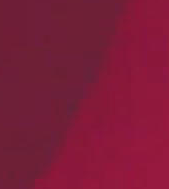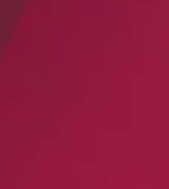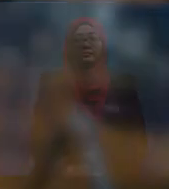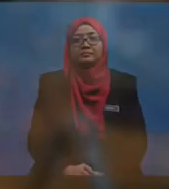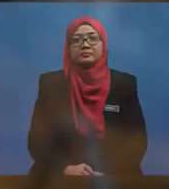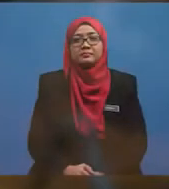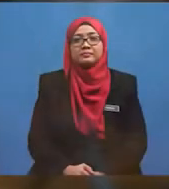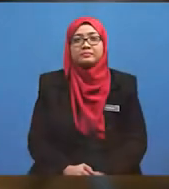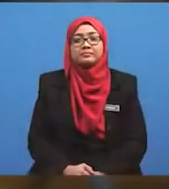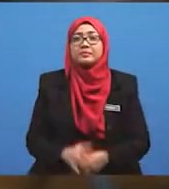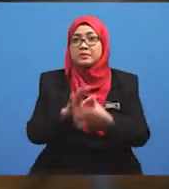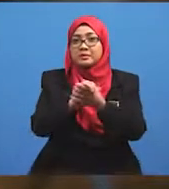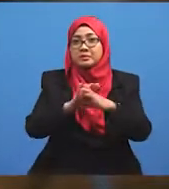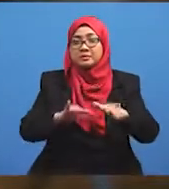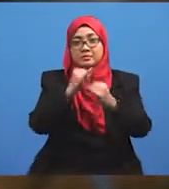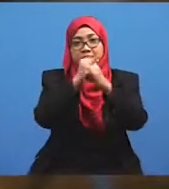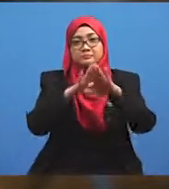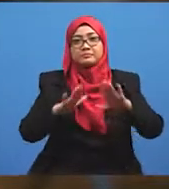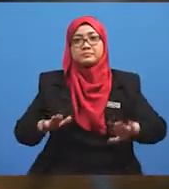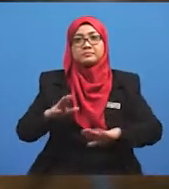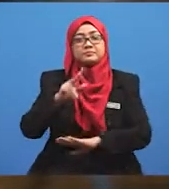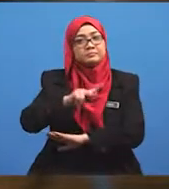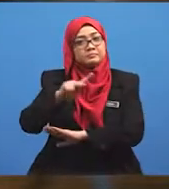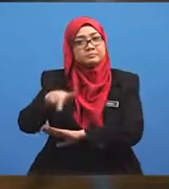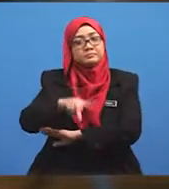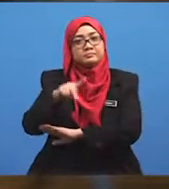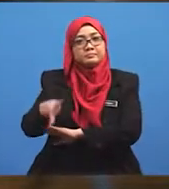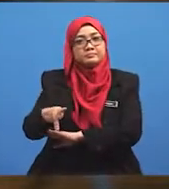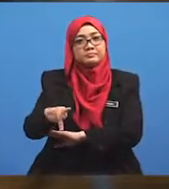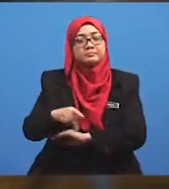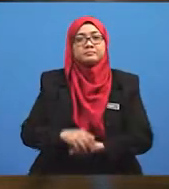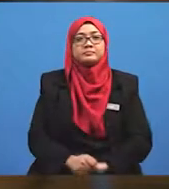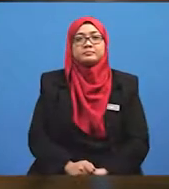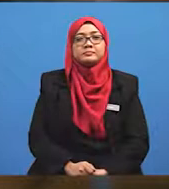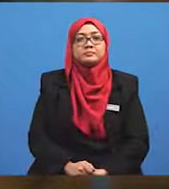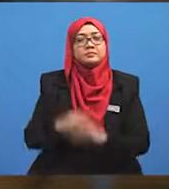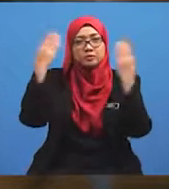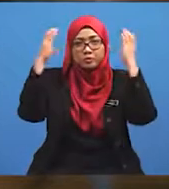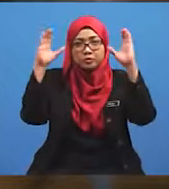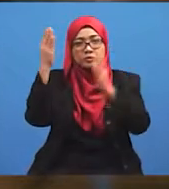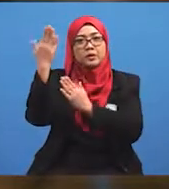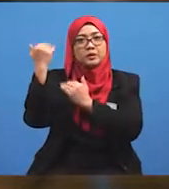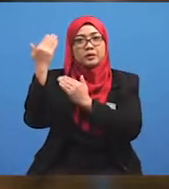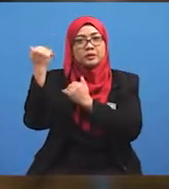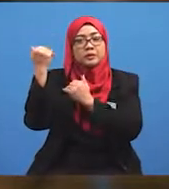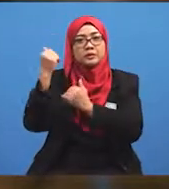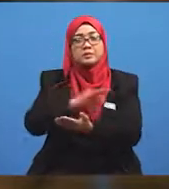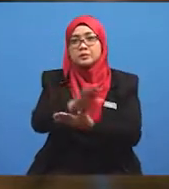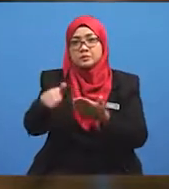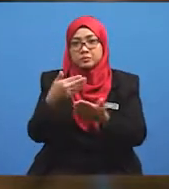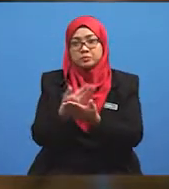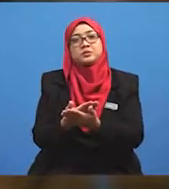Halo selamat sejak The Plaza Plaza Hai Cikgu berharap pelajar-pelajar